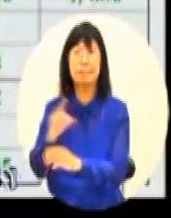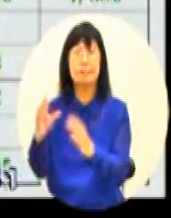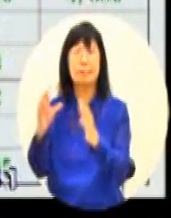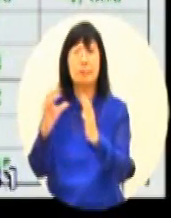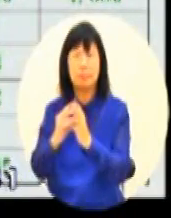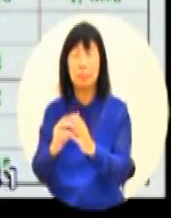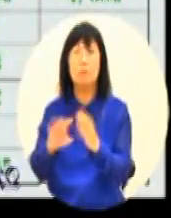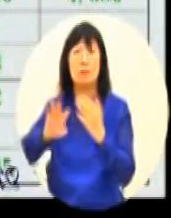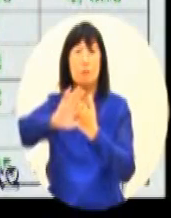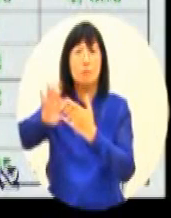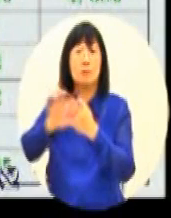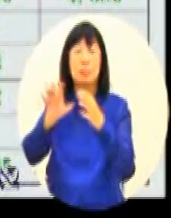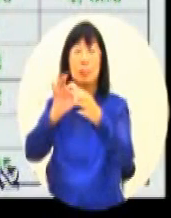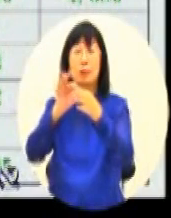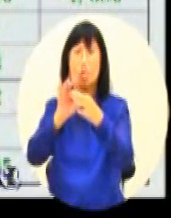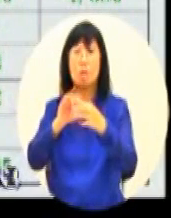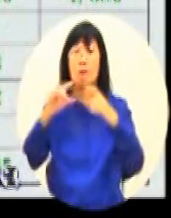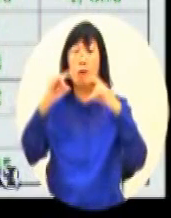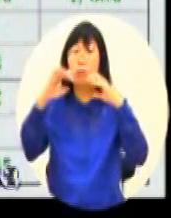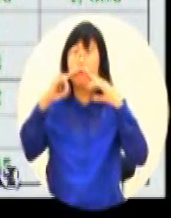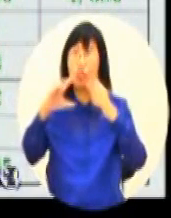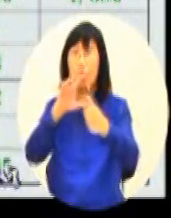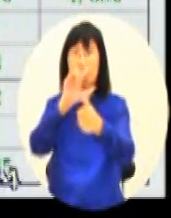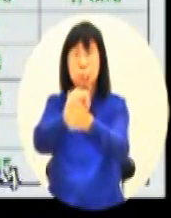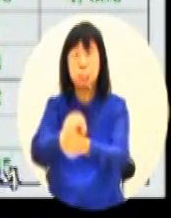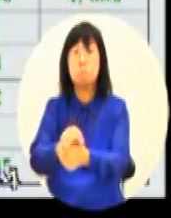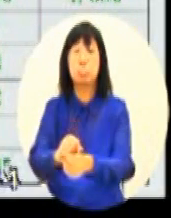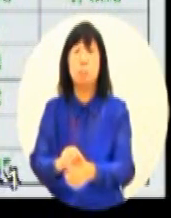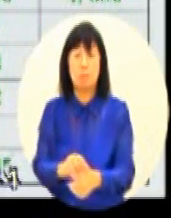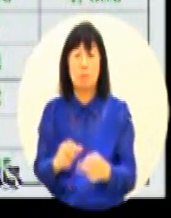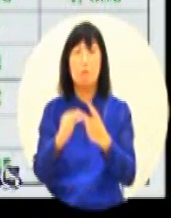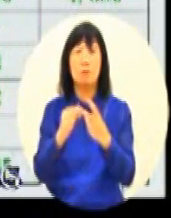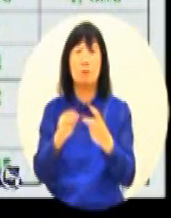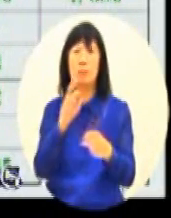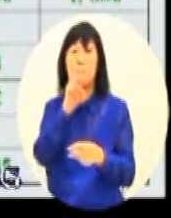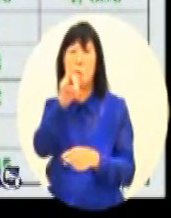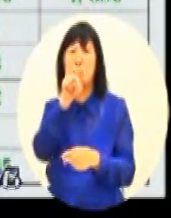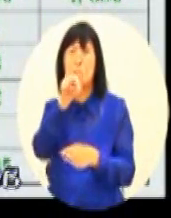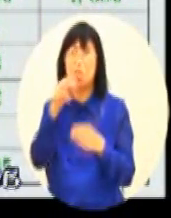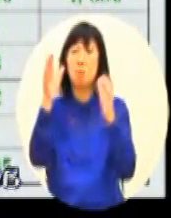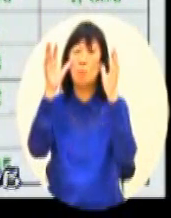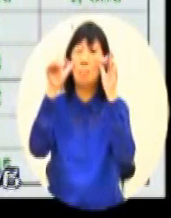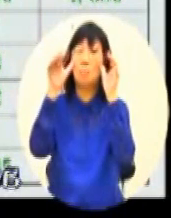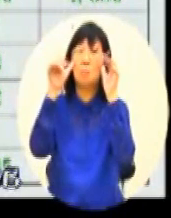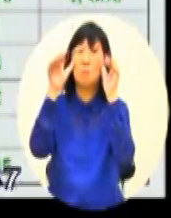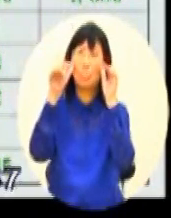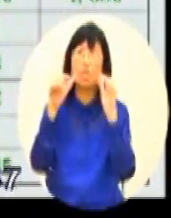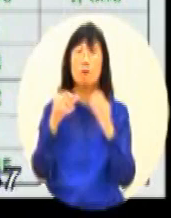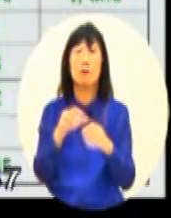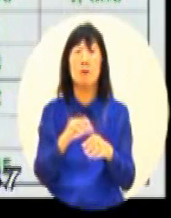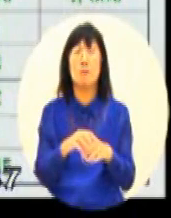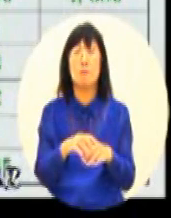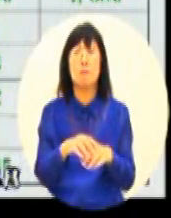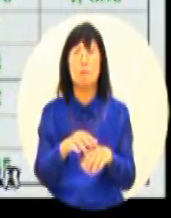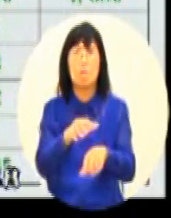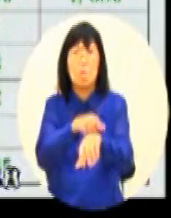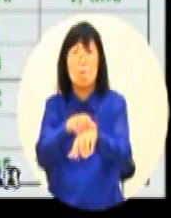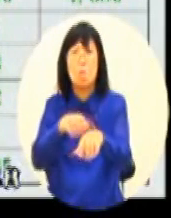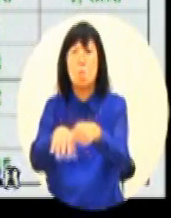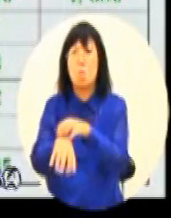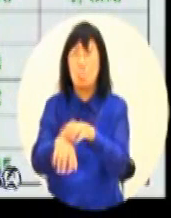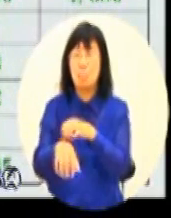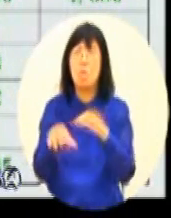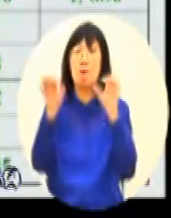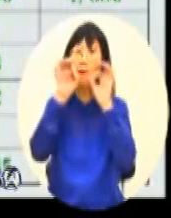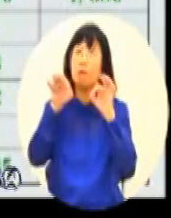案件呢，掠蜂的啦，哦，100年是安尼啦，掠蛇的啦，掠狗啦，哦啊掠啊掠狗啦，吼、哦，掠